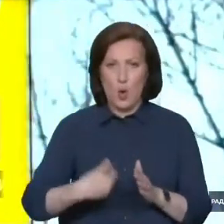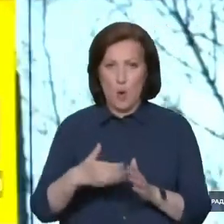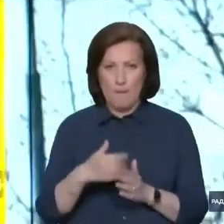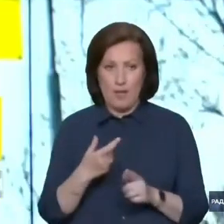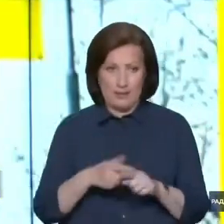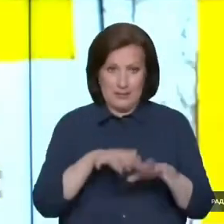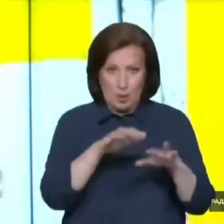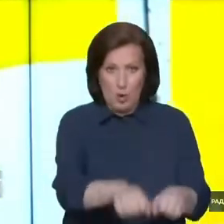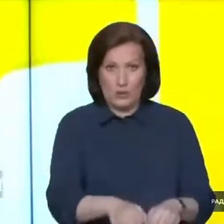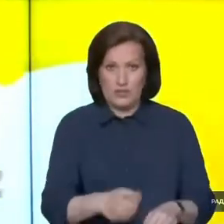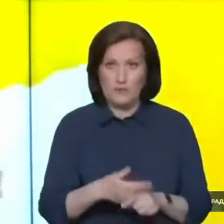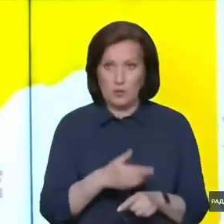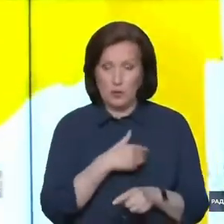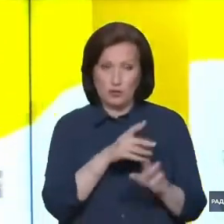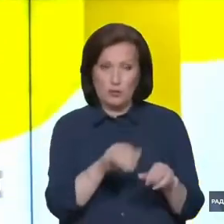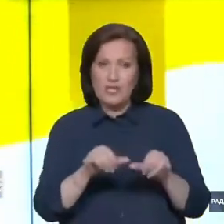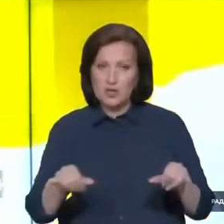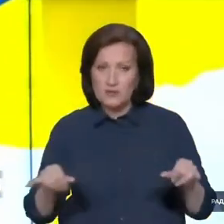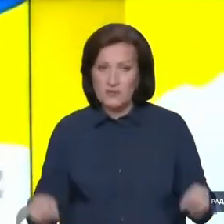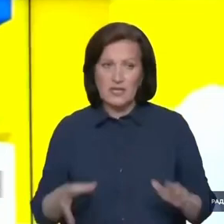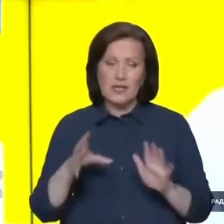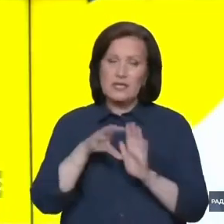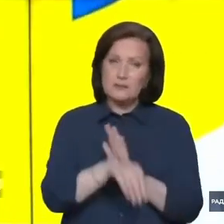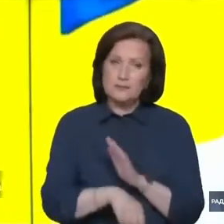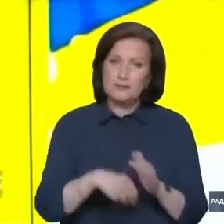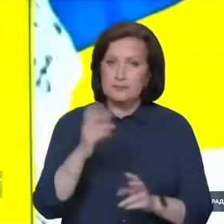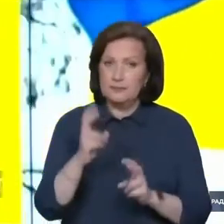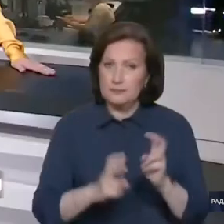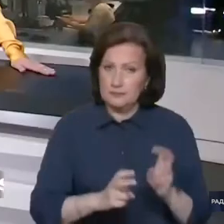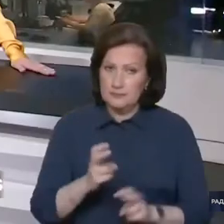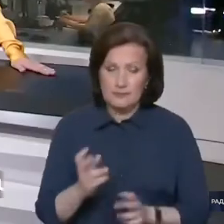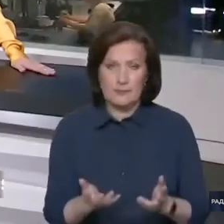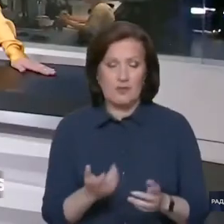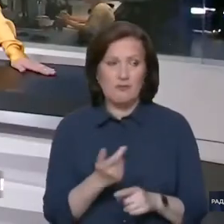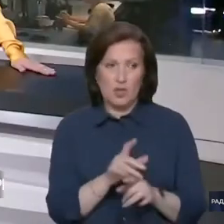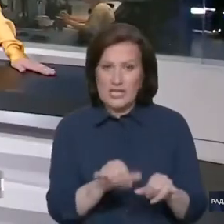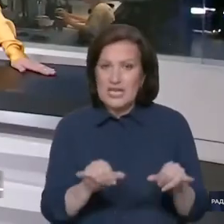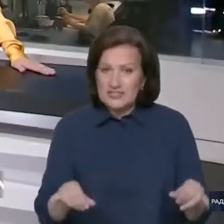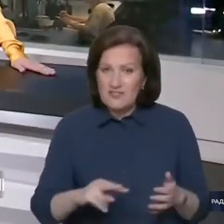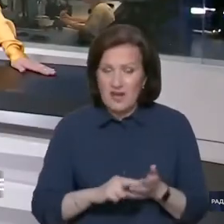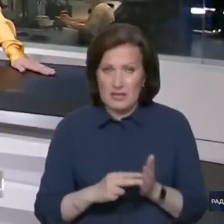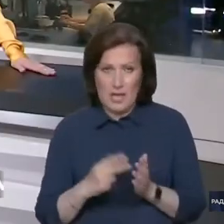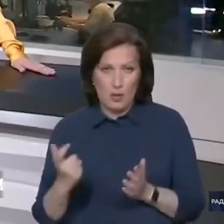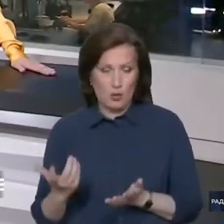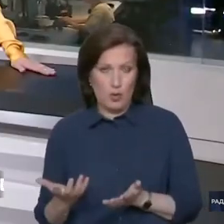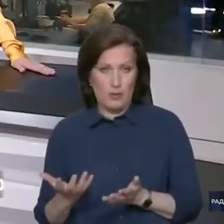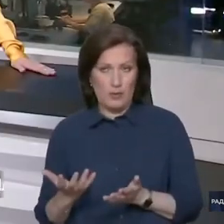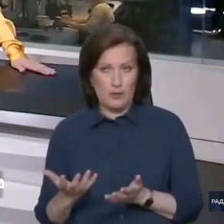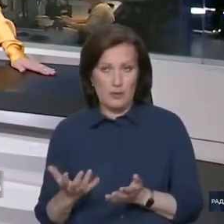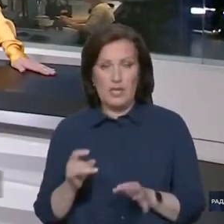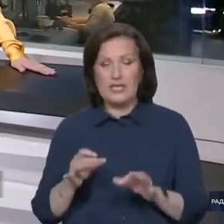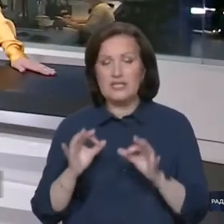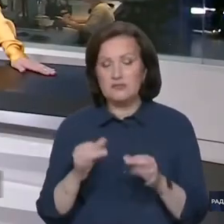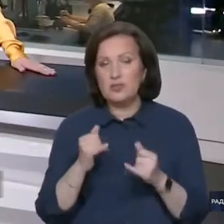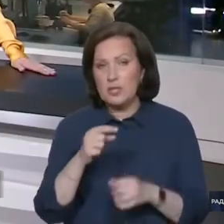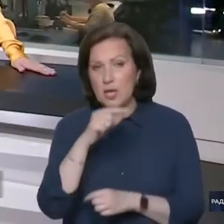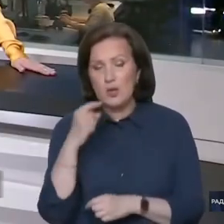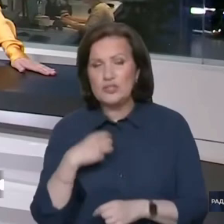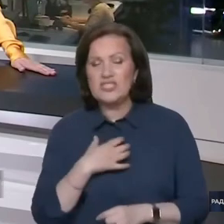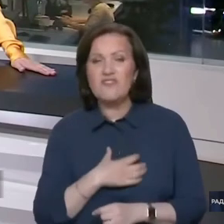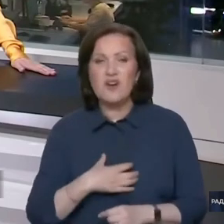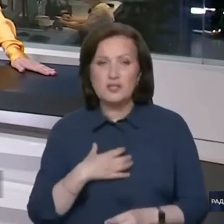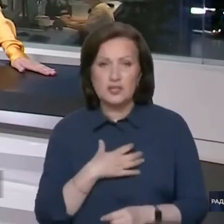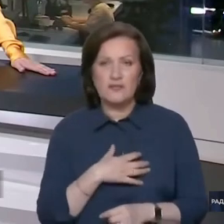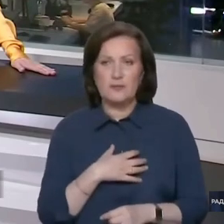теж колоніалізм. Вони ж хочуть, щоб їх розвивали, щоб інвестували в їхні заводи, щоб вони розвивали економіку. Ну і, звичайно, для Росії